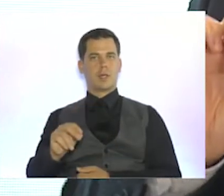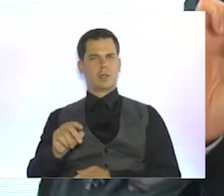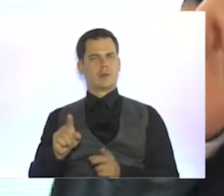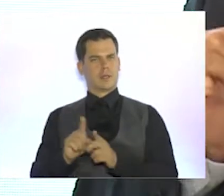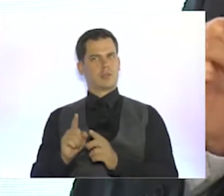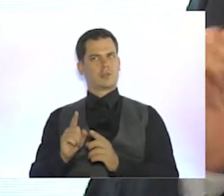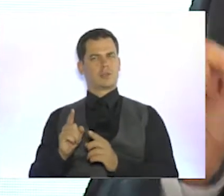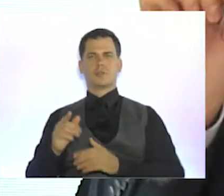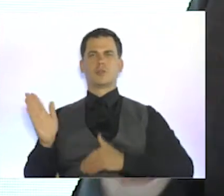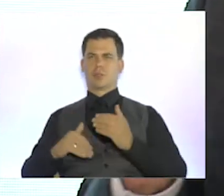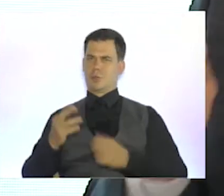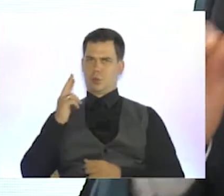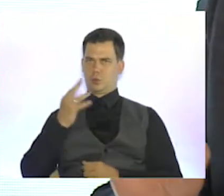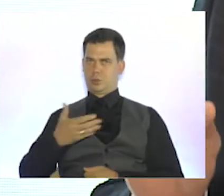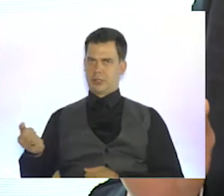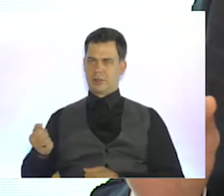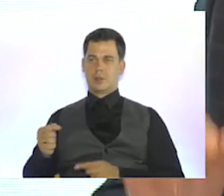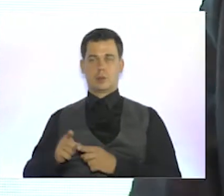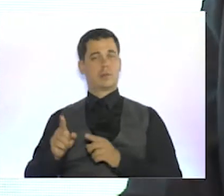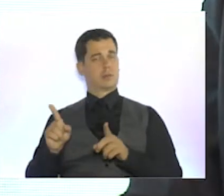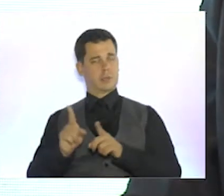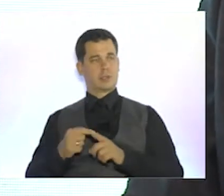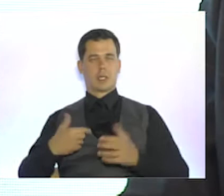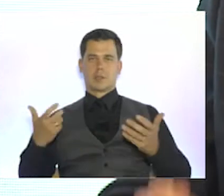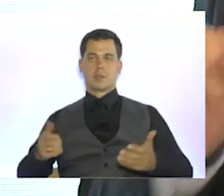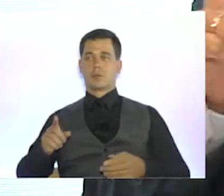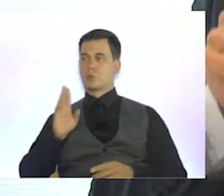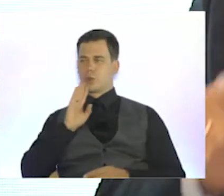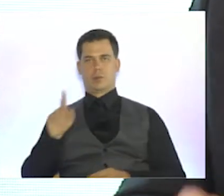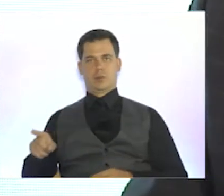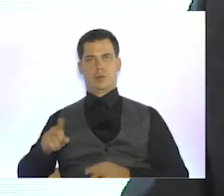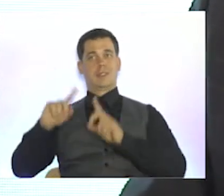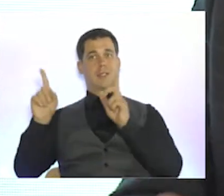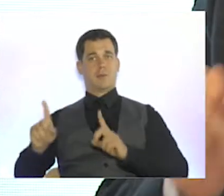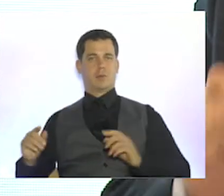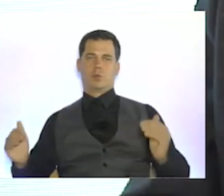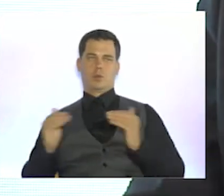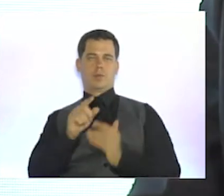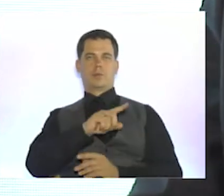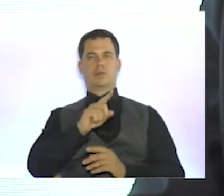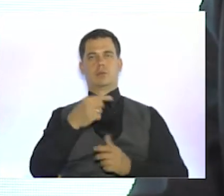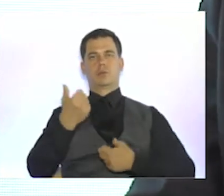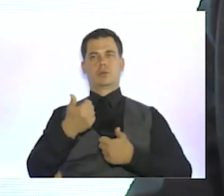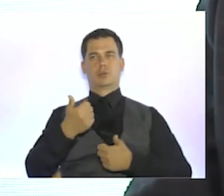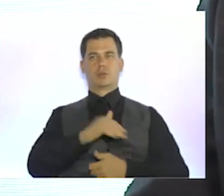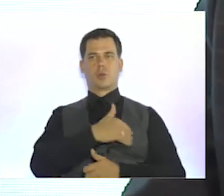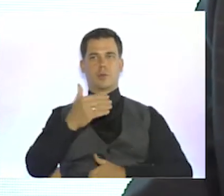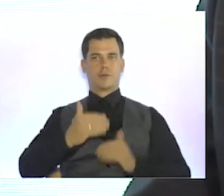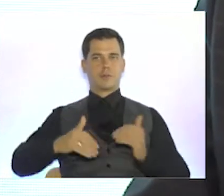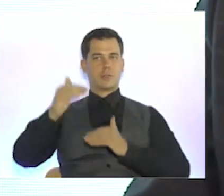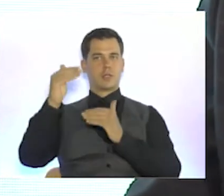po prostu źle zrozumiany. Jak najbardziej podpisuję się pod tym, o czym mówi pani, ale też podpisuję się pod